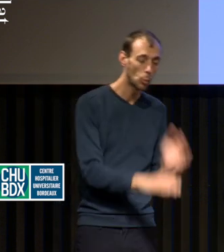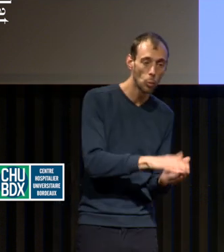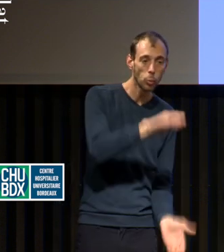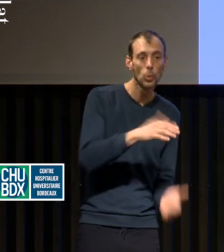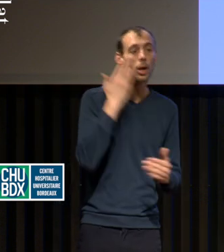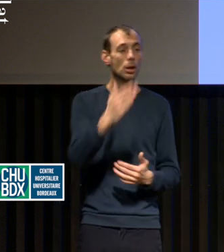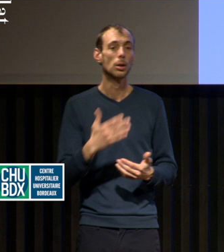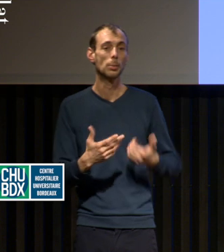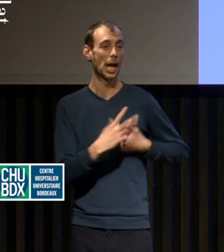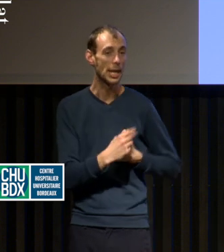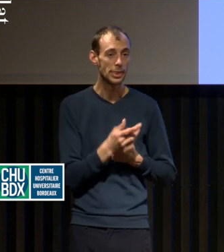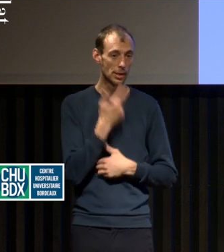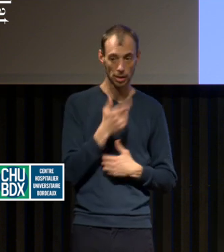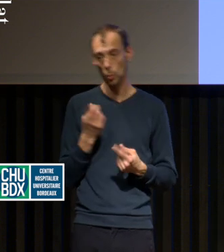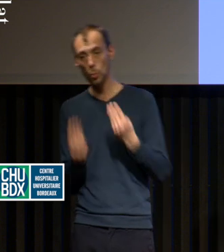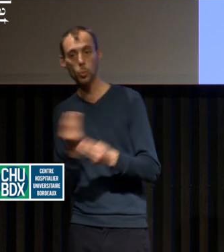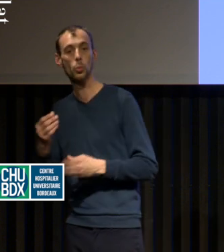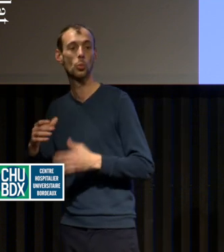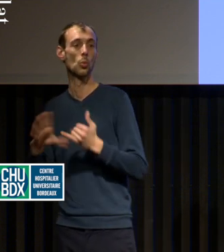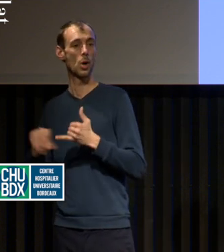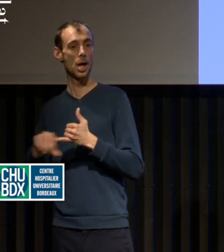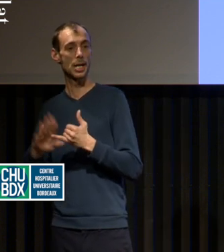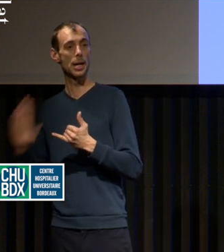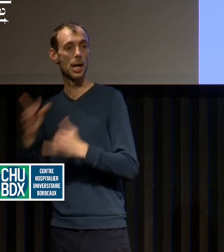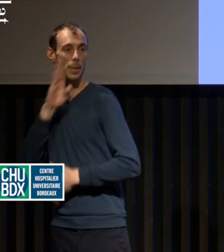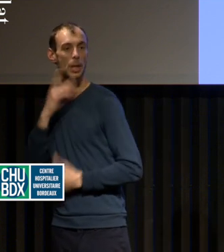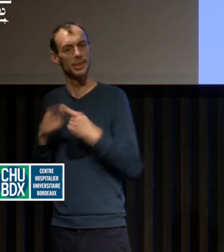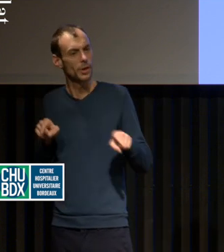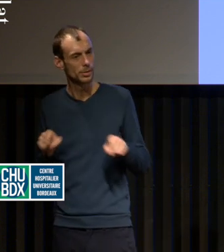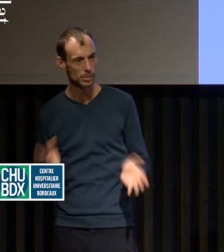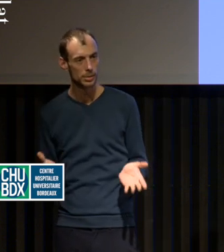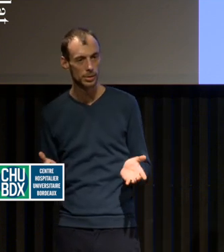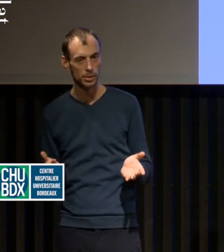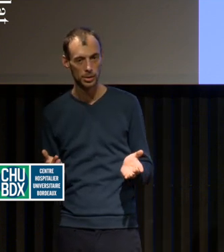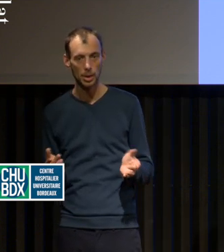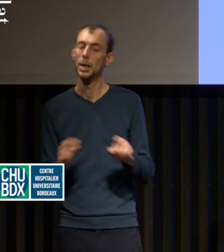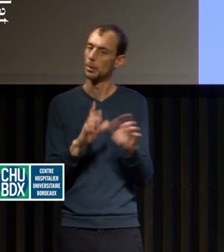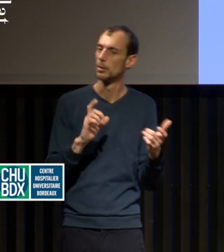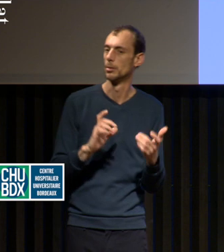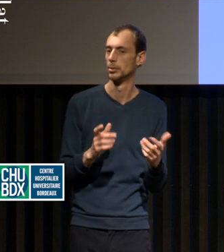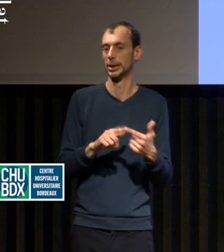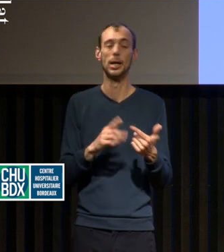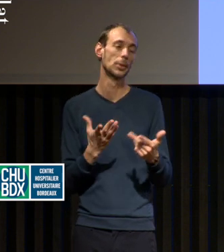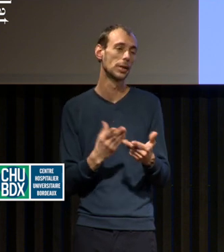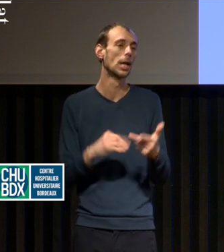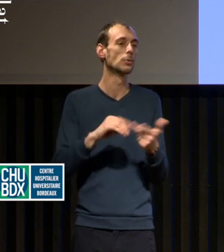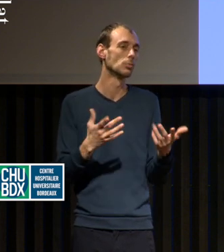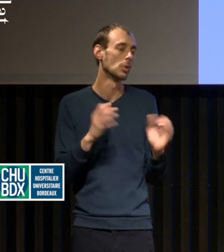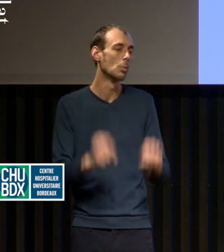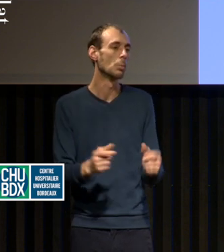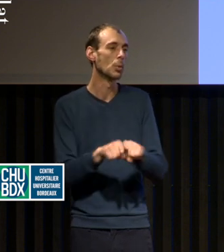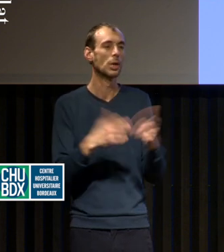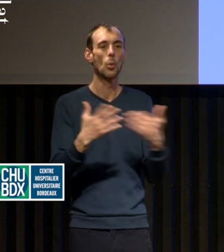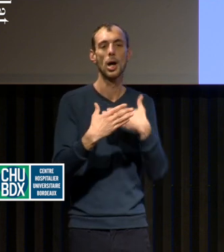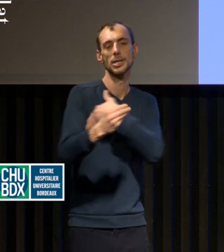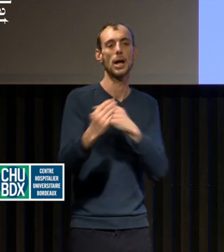maternisé ou s'il est allaité. Et il va rencontrer le monde extérieur. Alors, je sais pas s'il y en a qui ont des